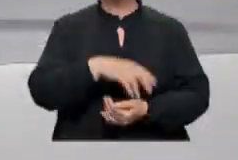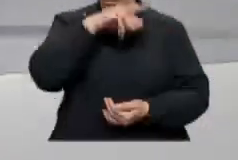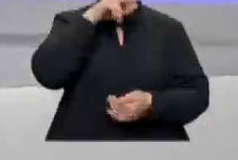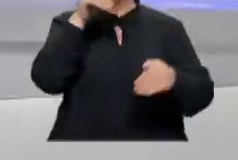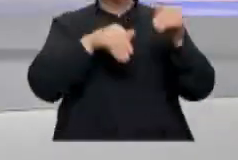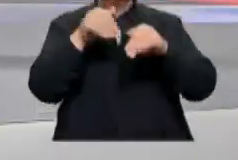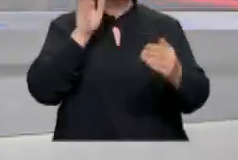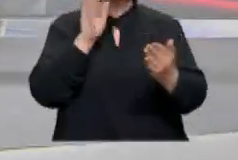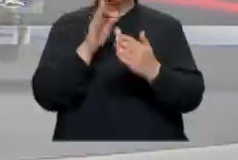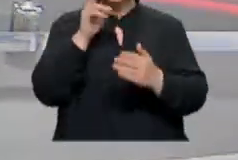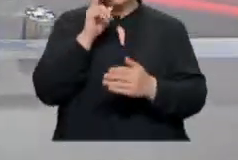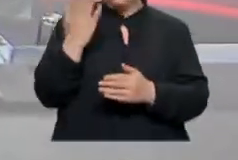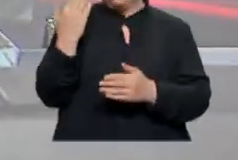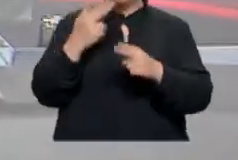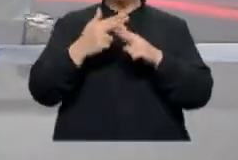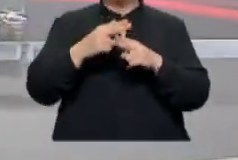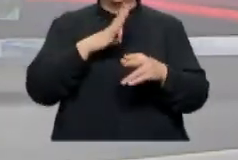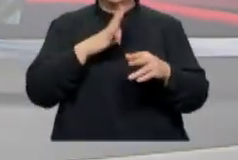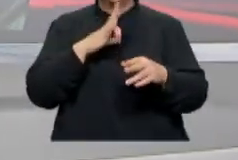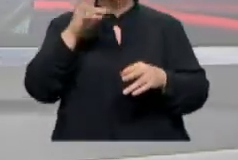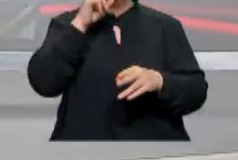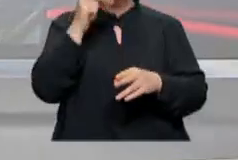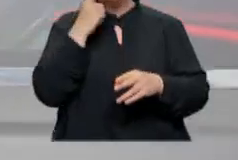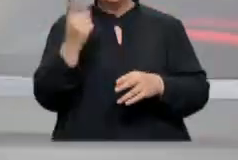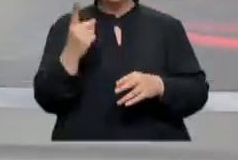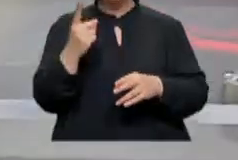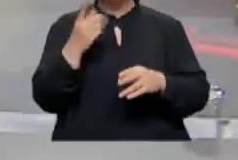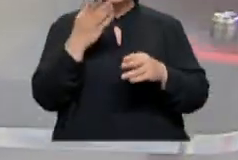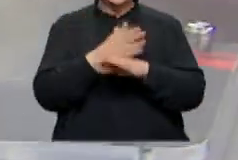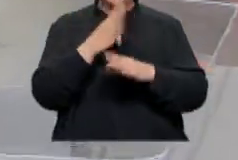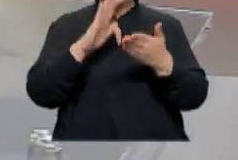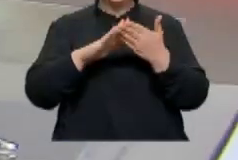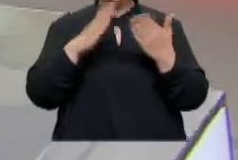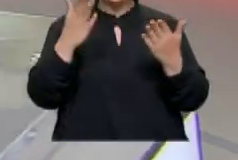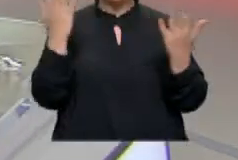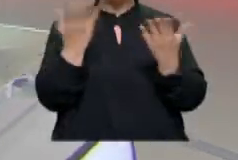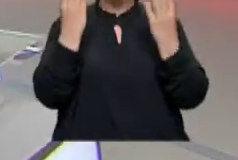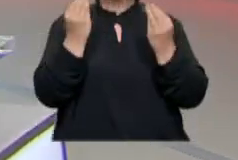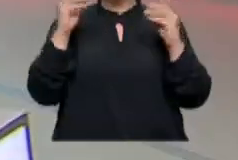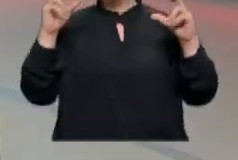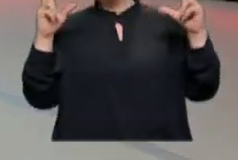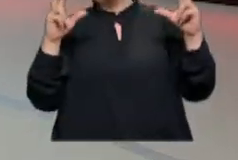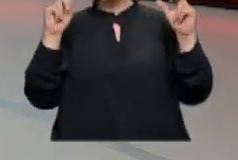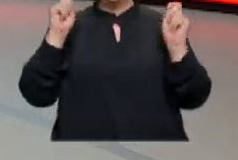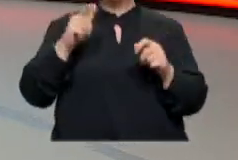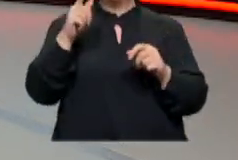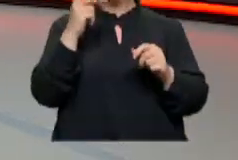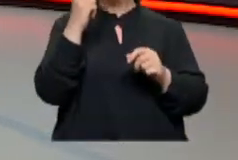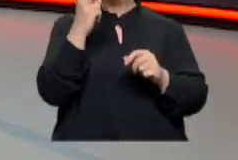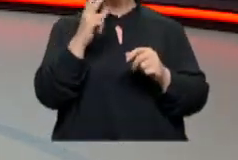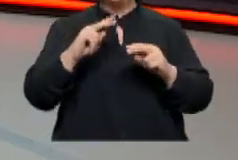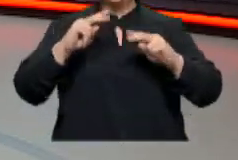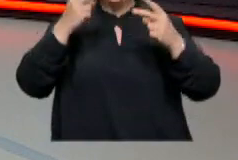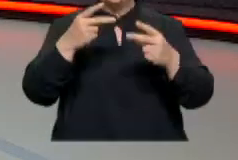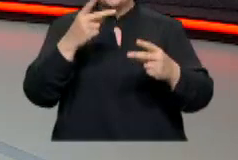Fransa'da seçimler vardı hafta sonu, pazar günü. Sonuçlara bakalım. Gerçi arkadaşlarım öyle iki bakış koymuşlar ki ikinci tura